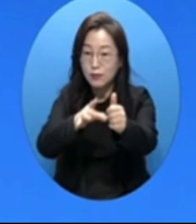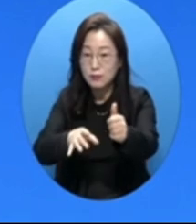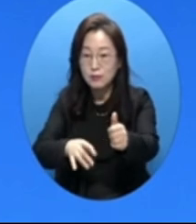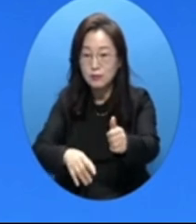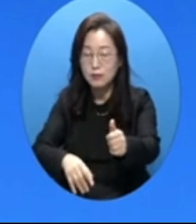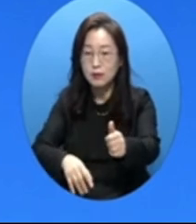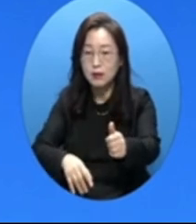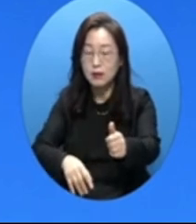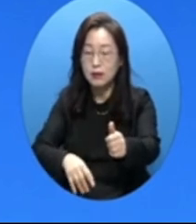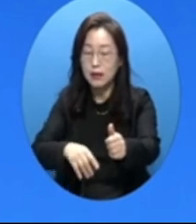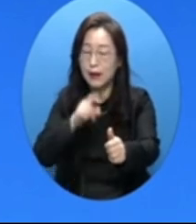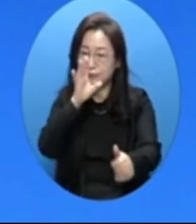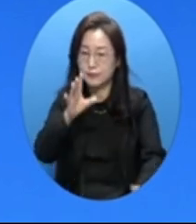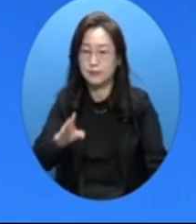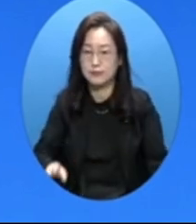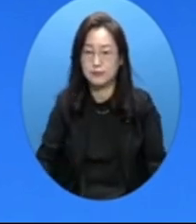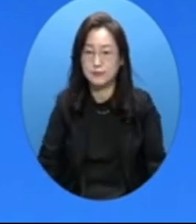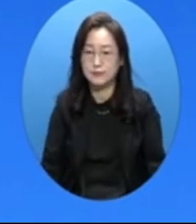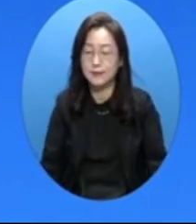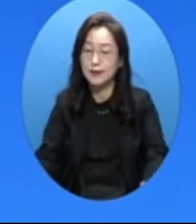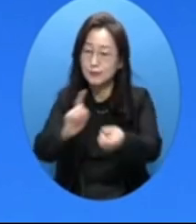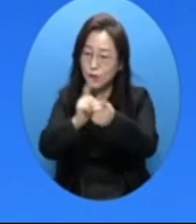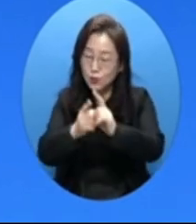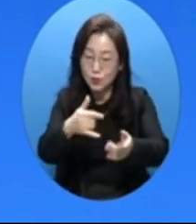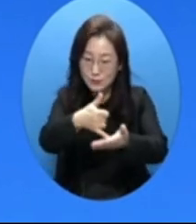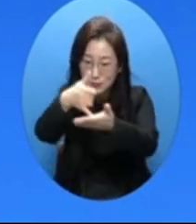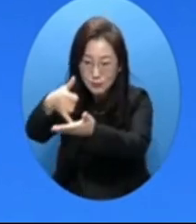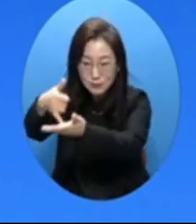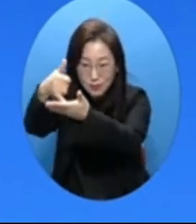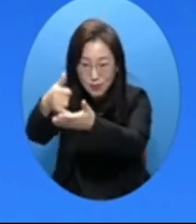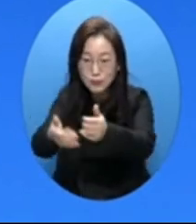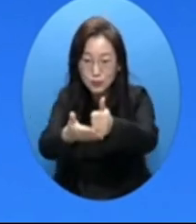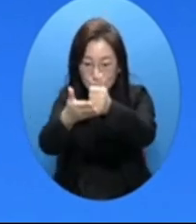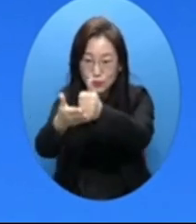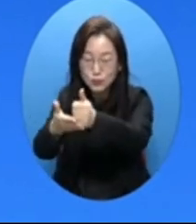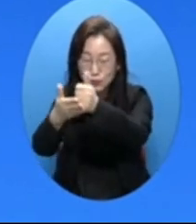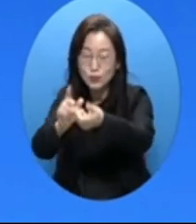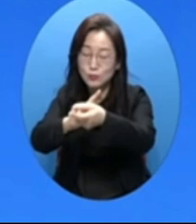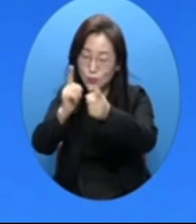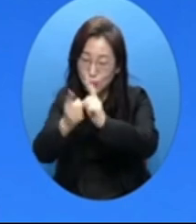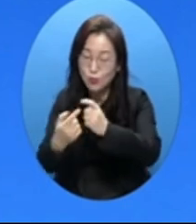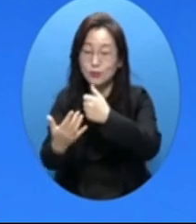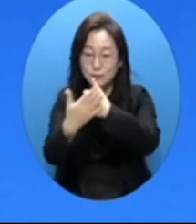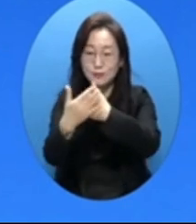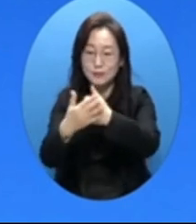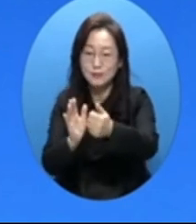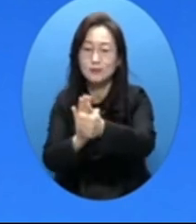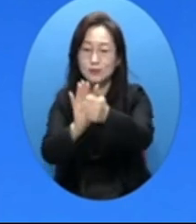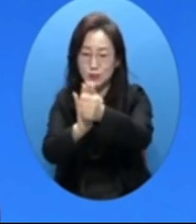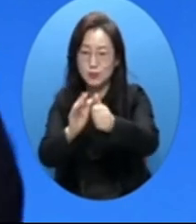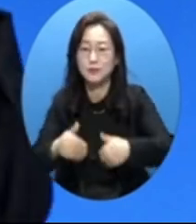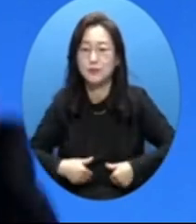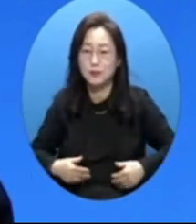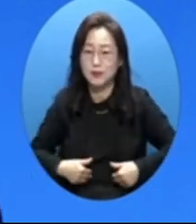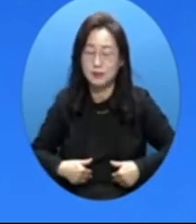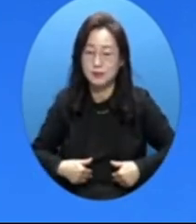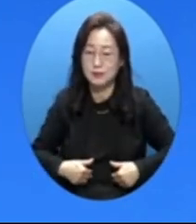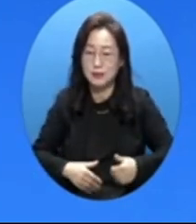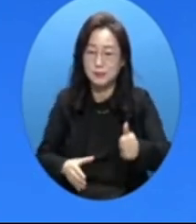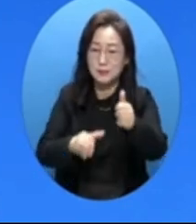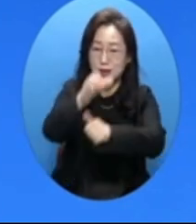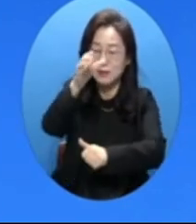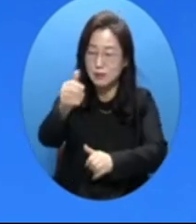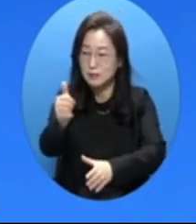안 됩니다 서로 인격을 존중하고 서로를 격려하고 서로를 세우는 역할을 해야지 끌어내리고